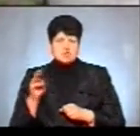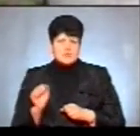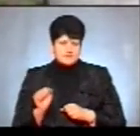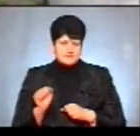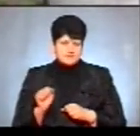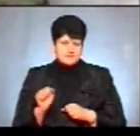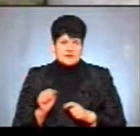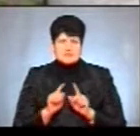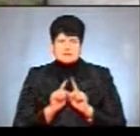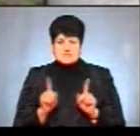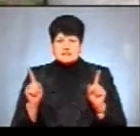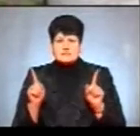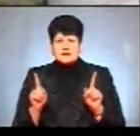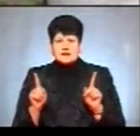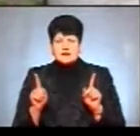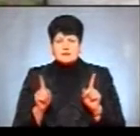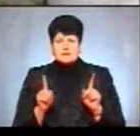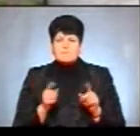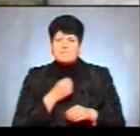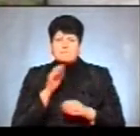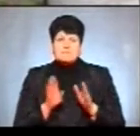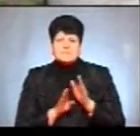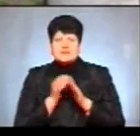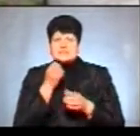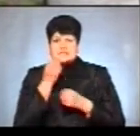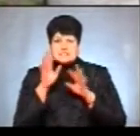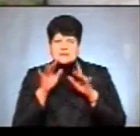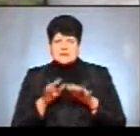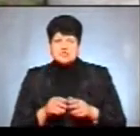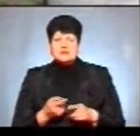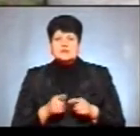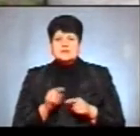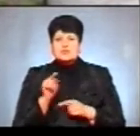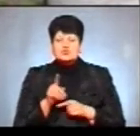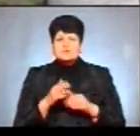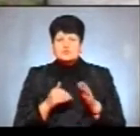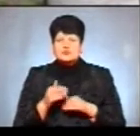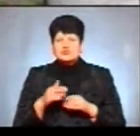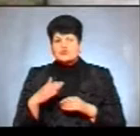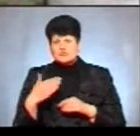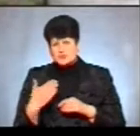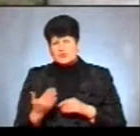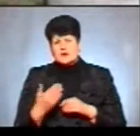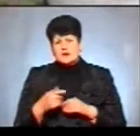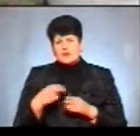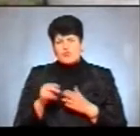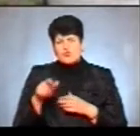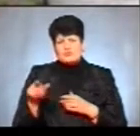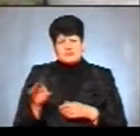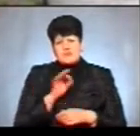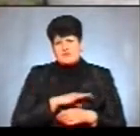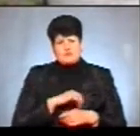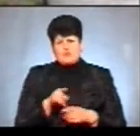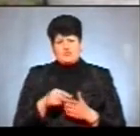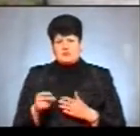Специфіка підсніжника білосніжного в тому, що з практичної точки зору, навіть, скажімо, покупцям невигідно його